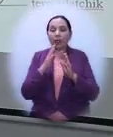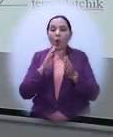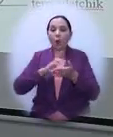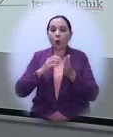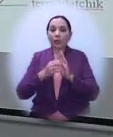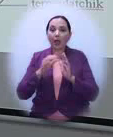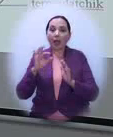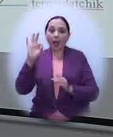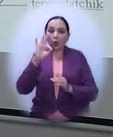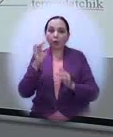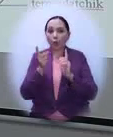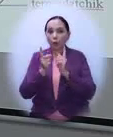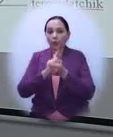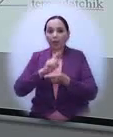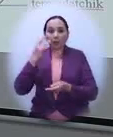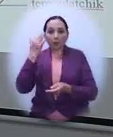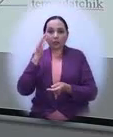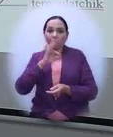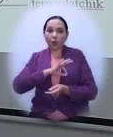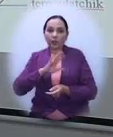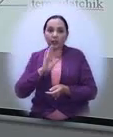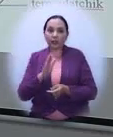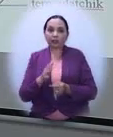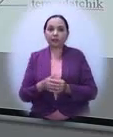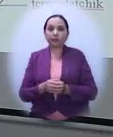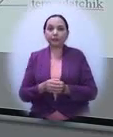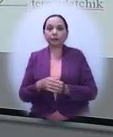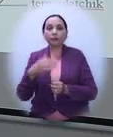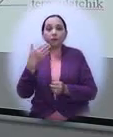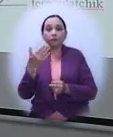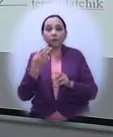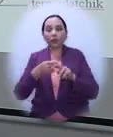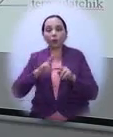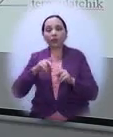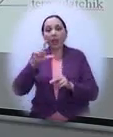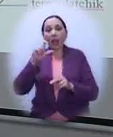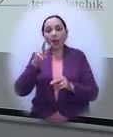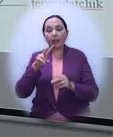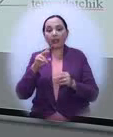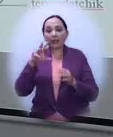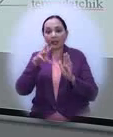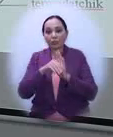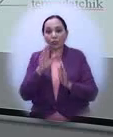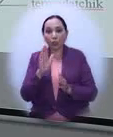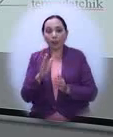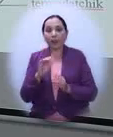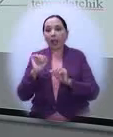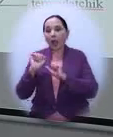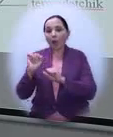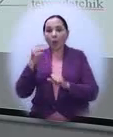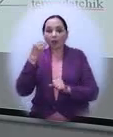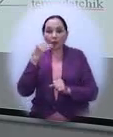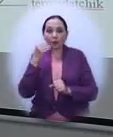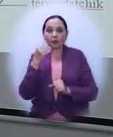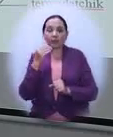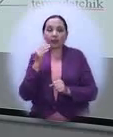xona haroratini o'zgartirish maqsadida foydalaniladi. Ular quyidagi elementlardan tashkil topgan. Himoya